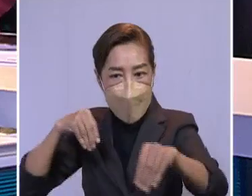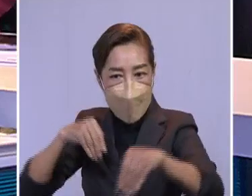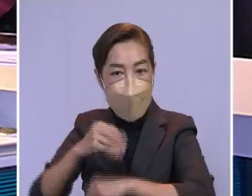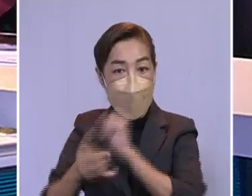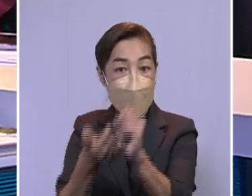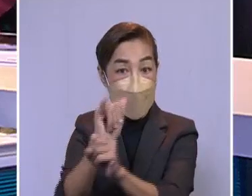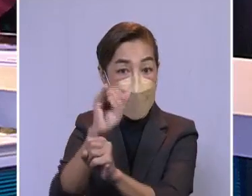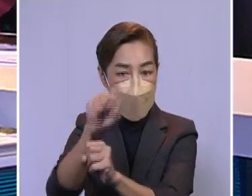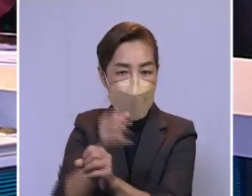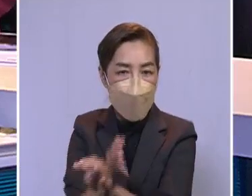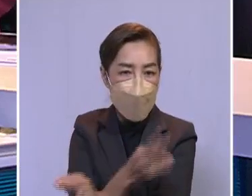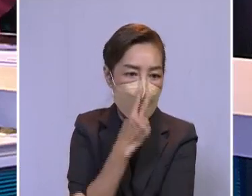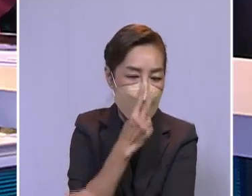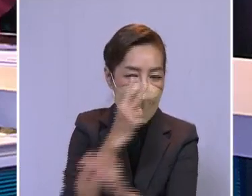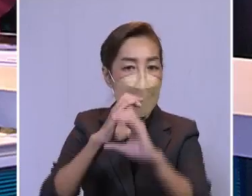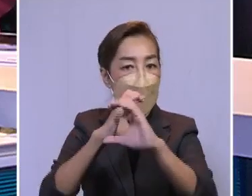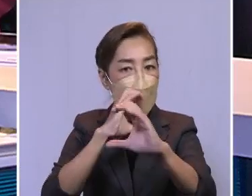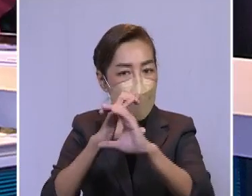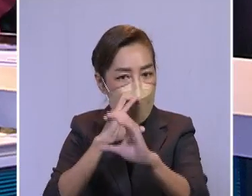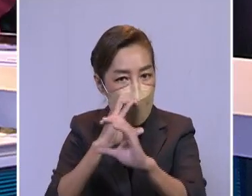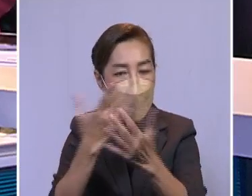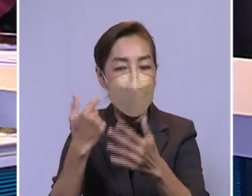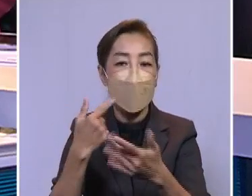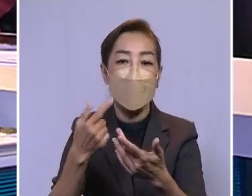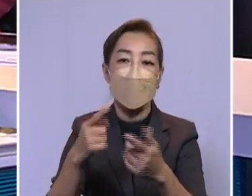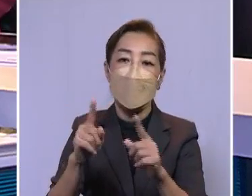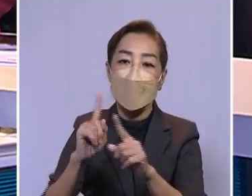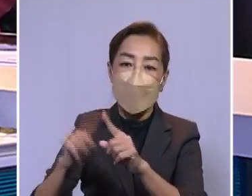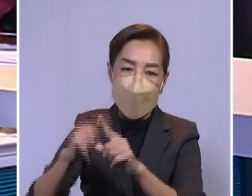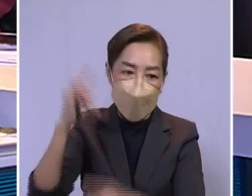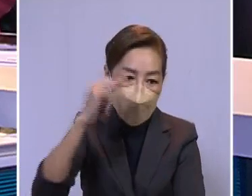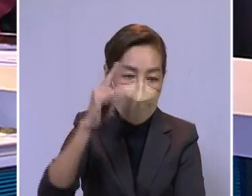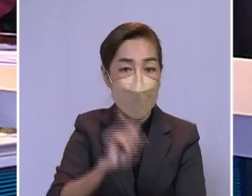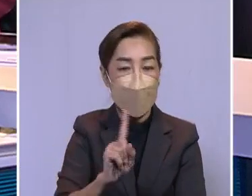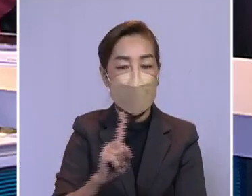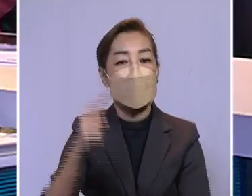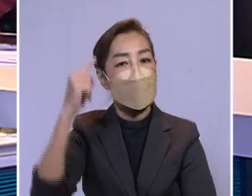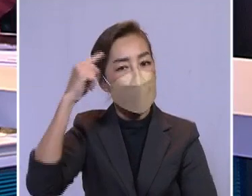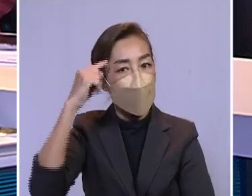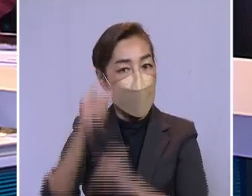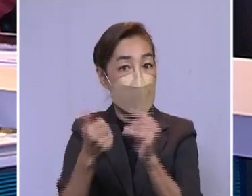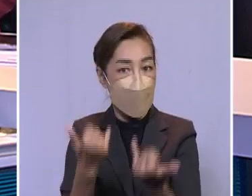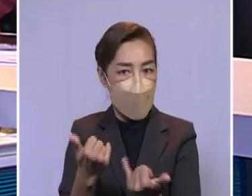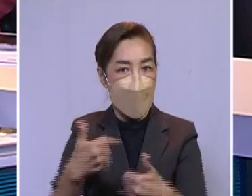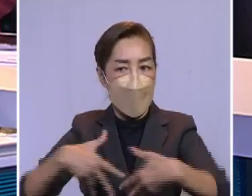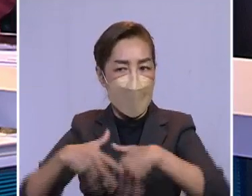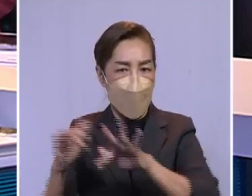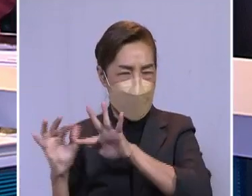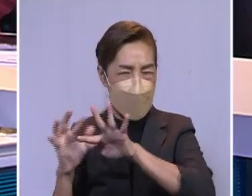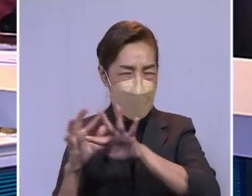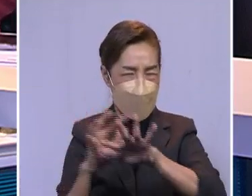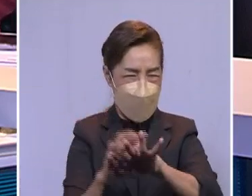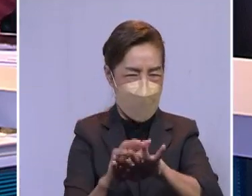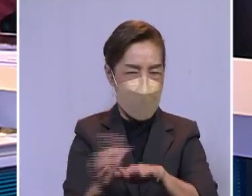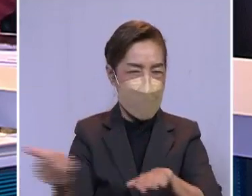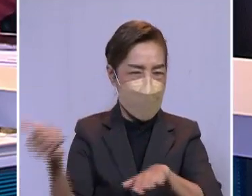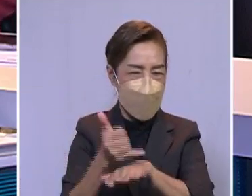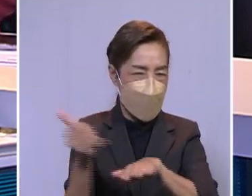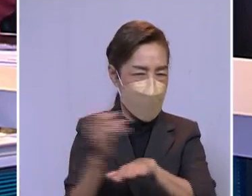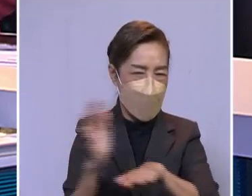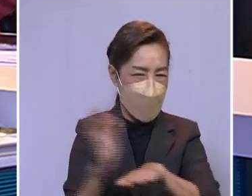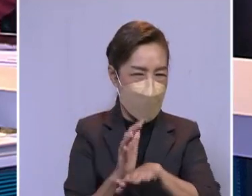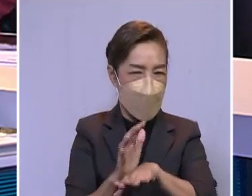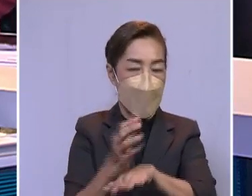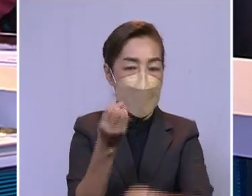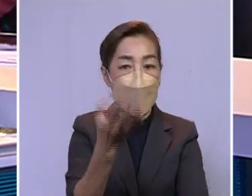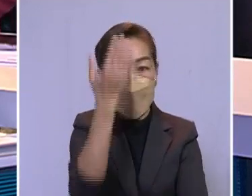เรื่องการเดินทางระบบขนส่งสาธารณะกันบ้างค่ะมีการคาดการณ์ว่าปีนี้จะมีผู้เดินทางมากขึ้นเนื่องจากว่าจะเป็นปีใหม่แรกนะ